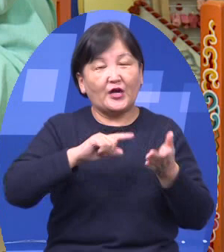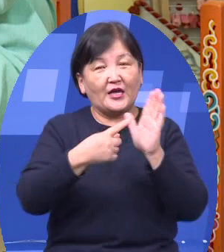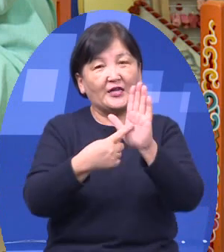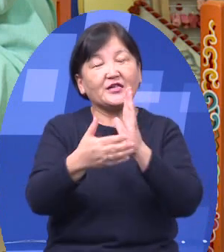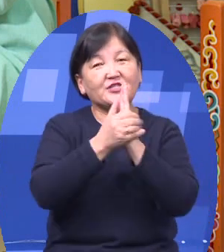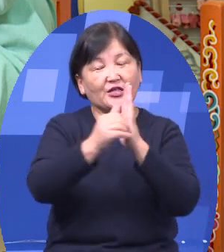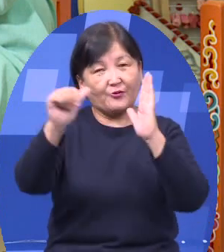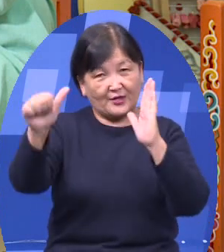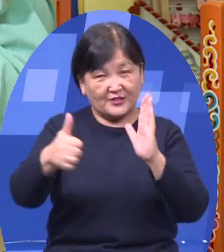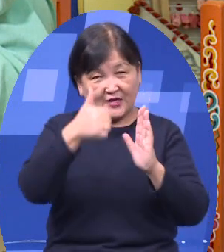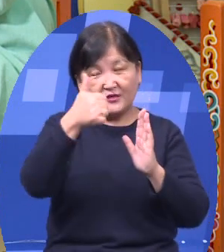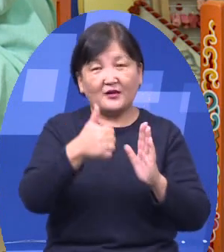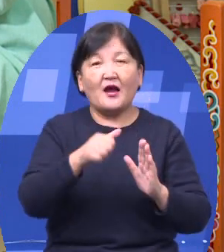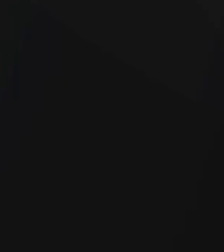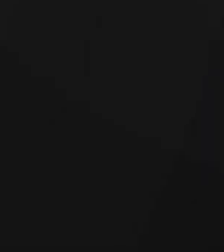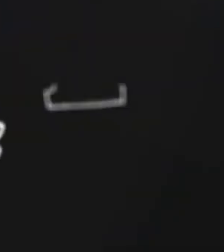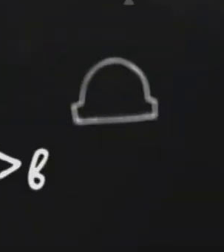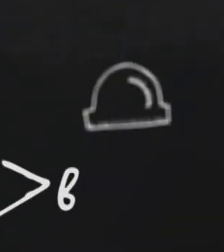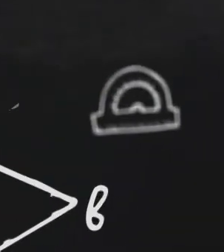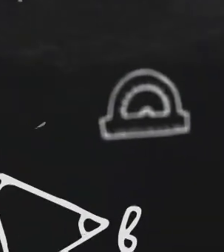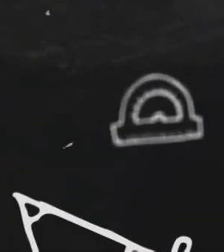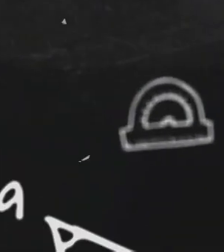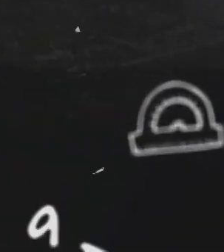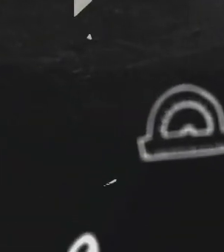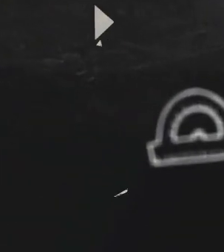сайжирахад ач тустай юм шүү.